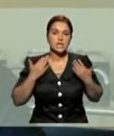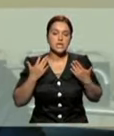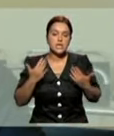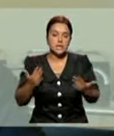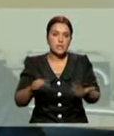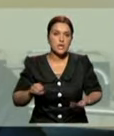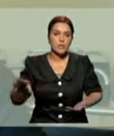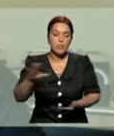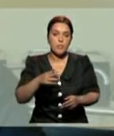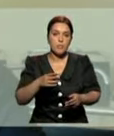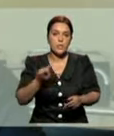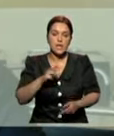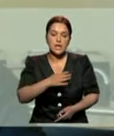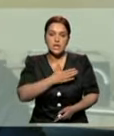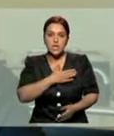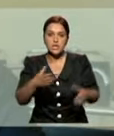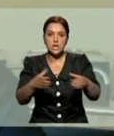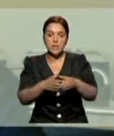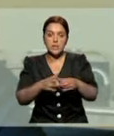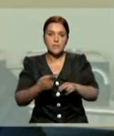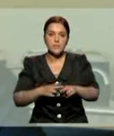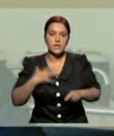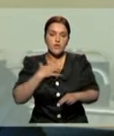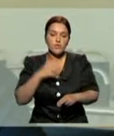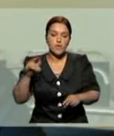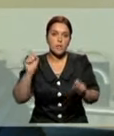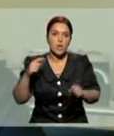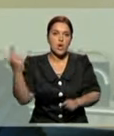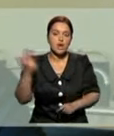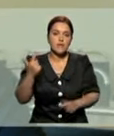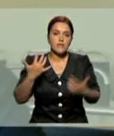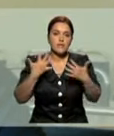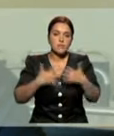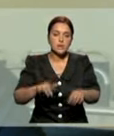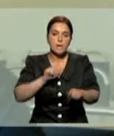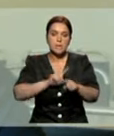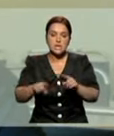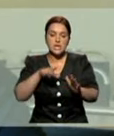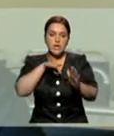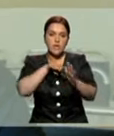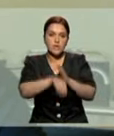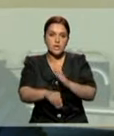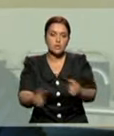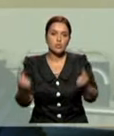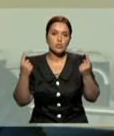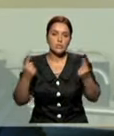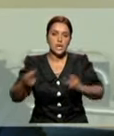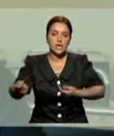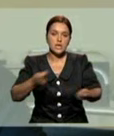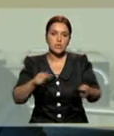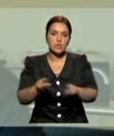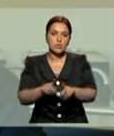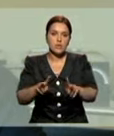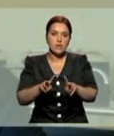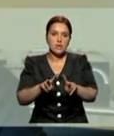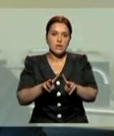это важно, потому что это автоматически гарантирует быстрый выход на огромный рынок. То же самое мы